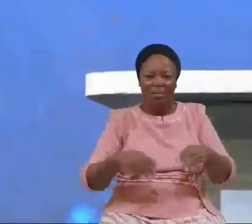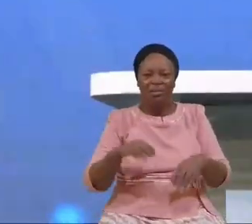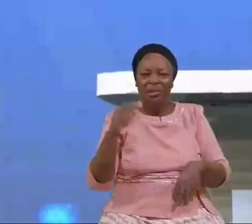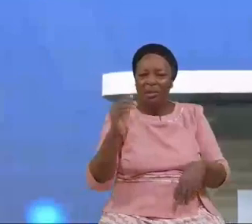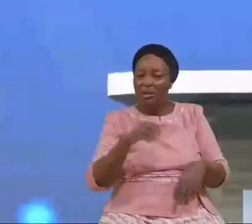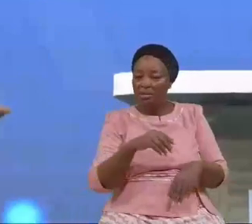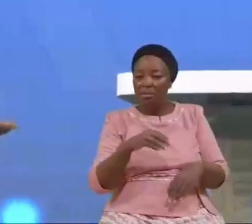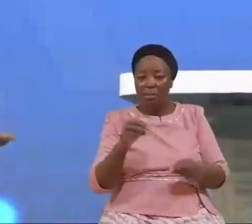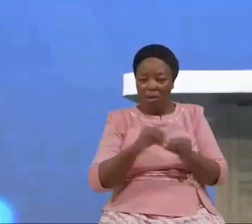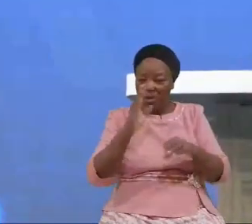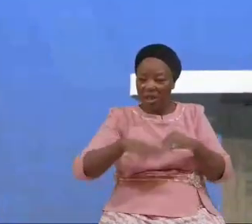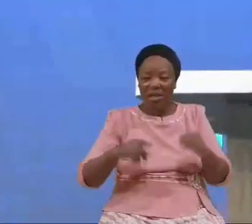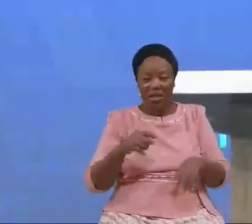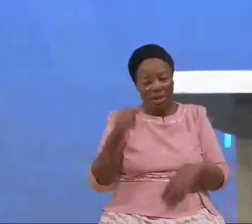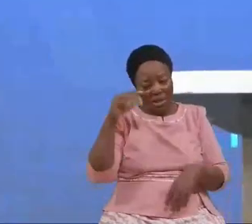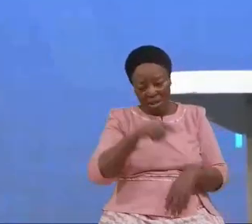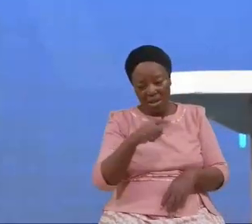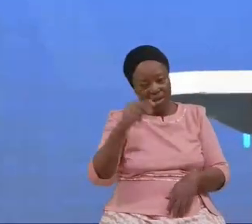pense